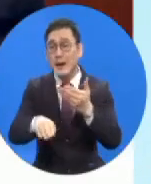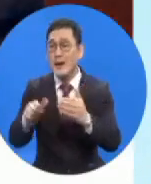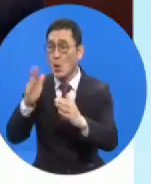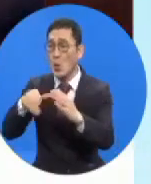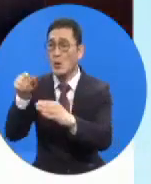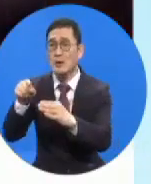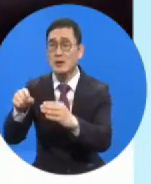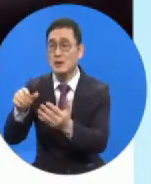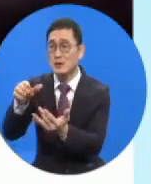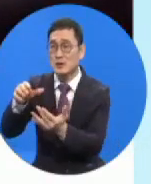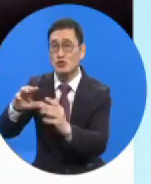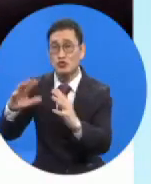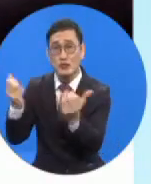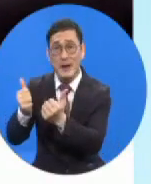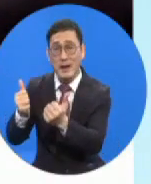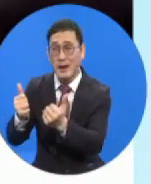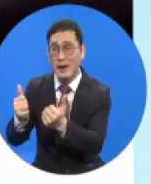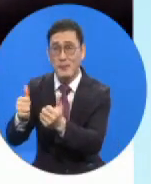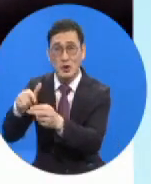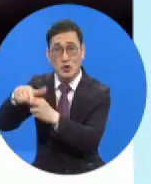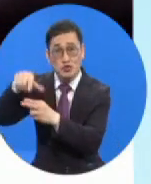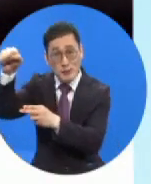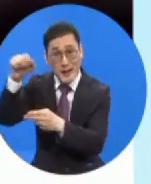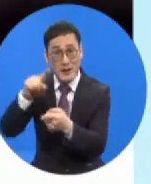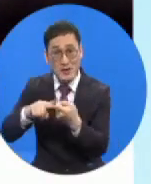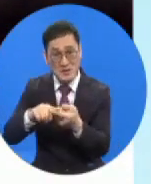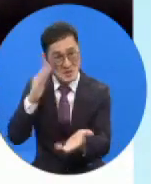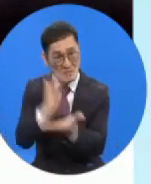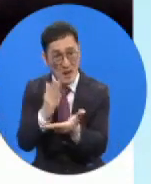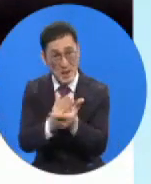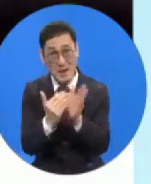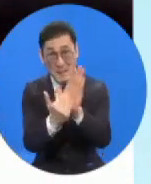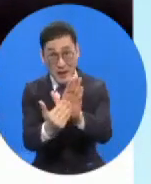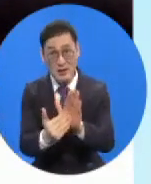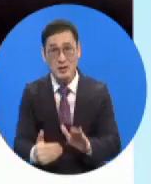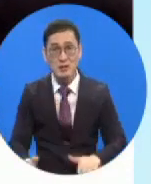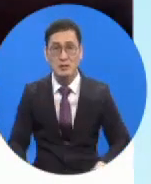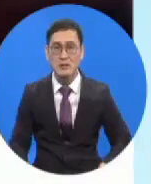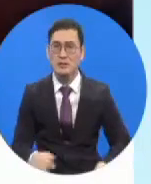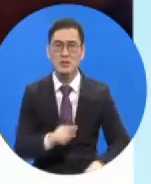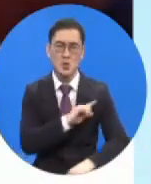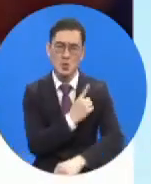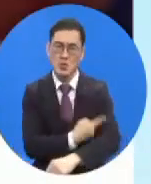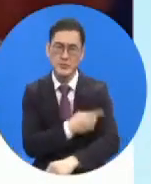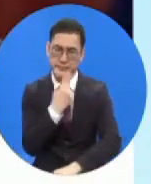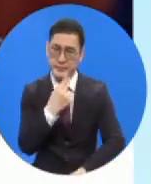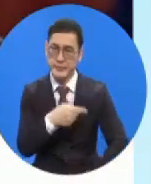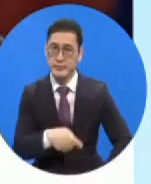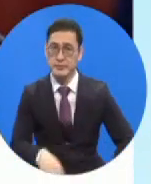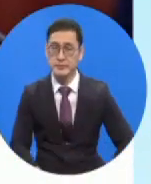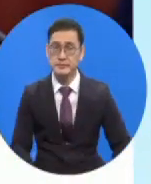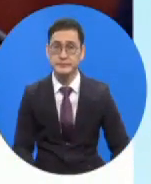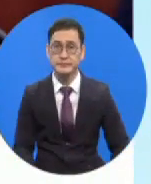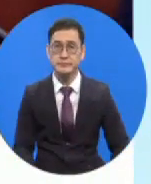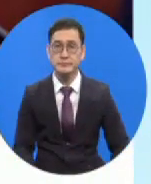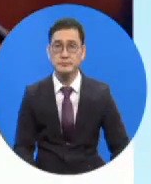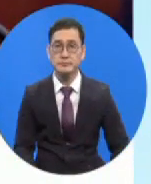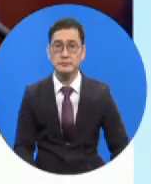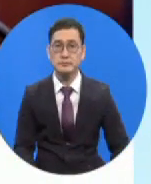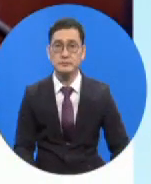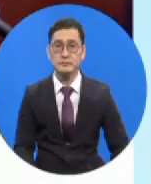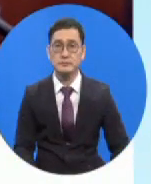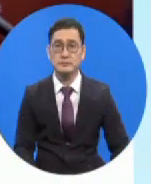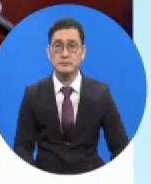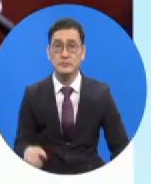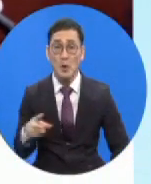막는다? 이거는 어떤 국민의 피선거권을 침해하는 행위라고 보고, 그 다음에 이 말이 지금 윤석열 총장 국감